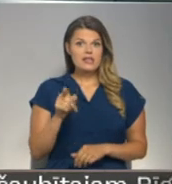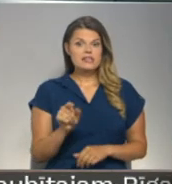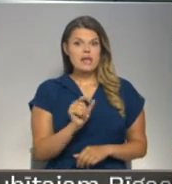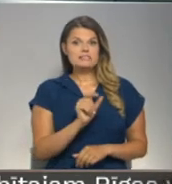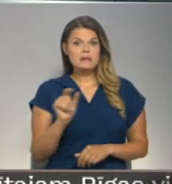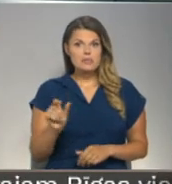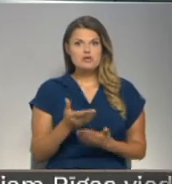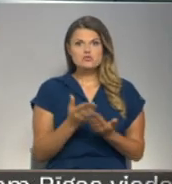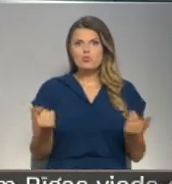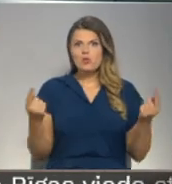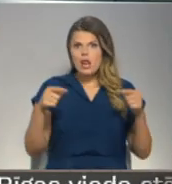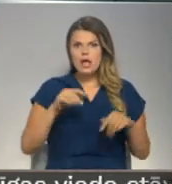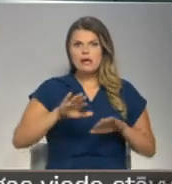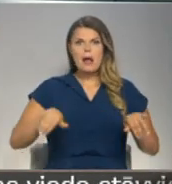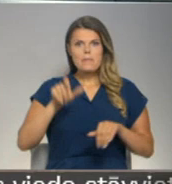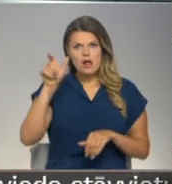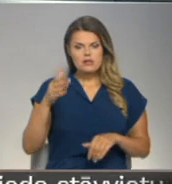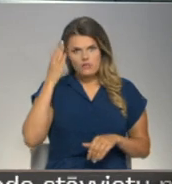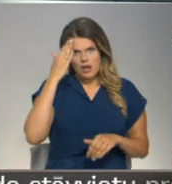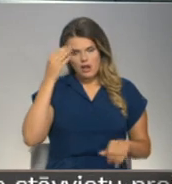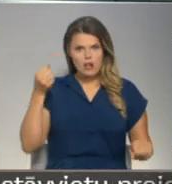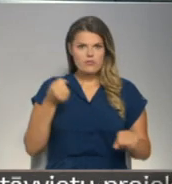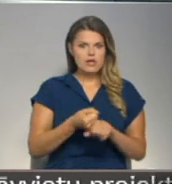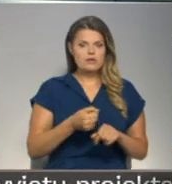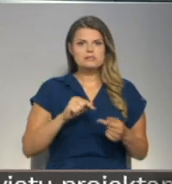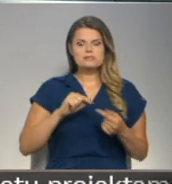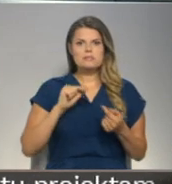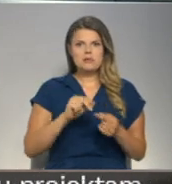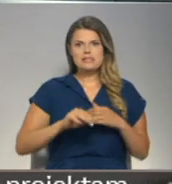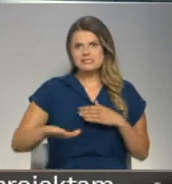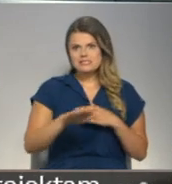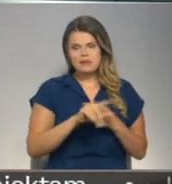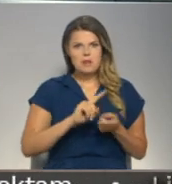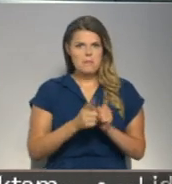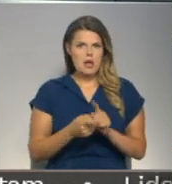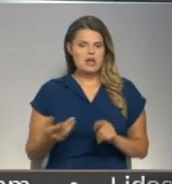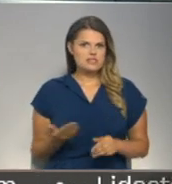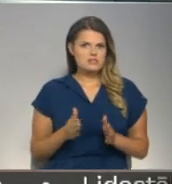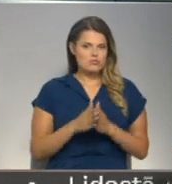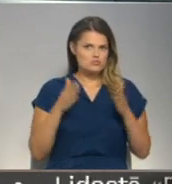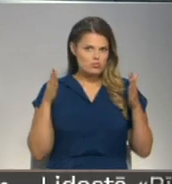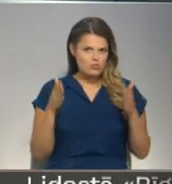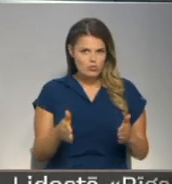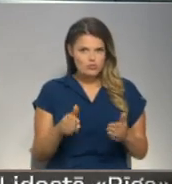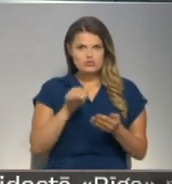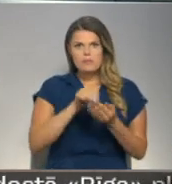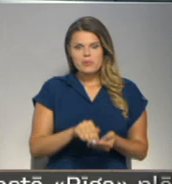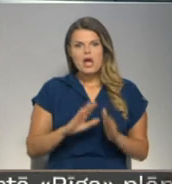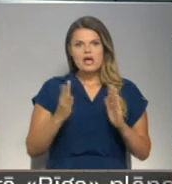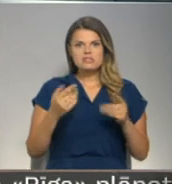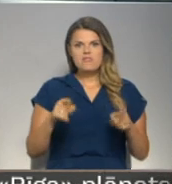Tā sekunde, kuras laikā peldētājs ar galvu triecas pret grunti, maina dzīvi uz visiem laikiem. Bēres